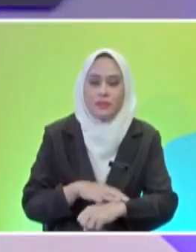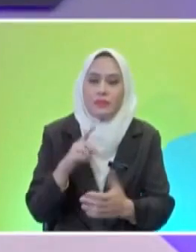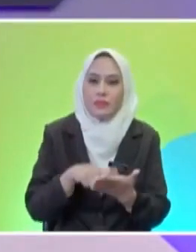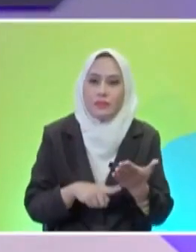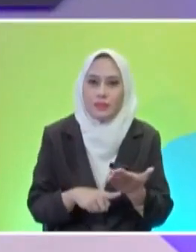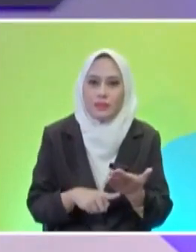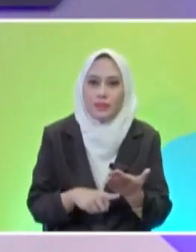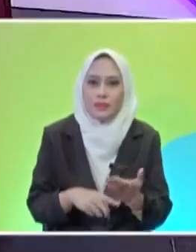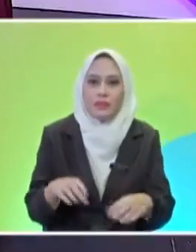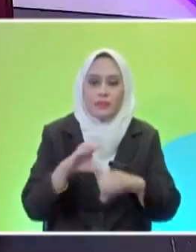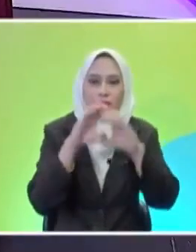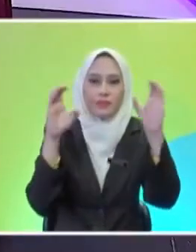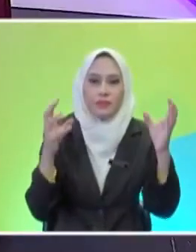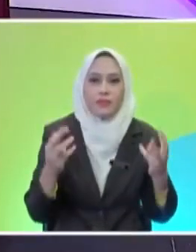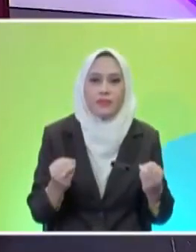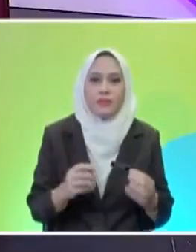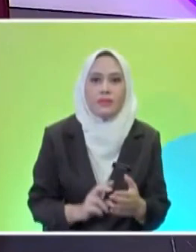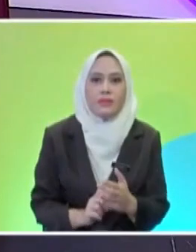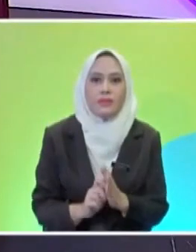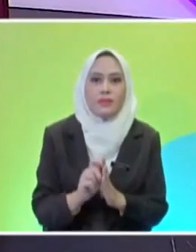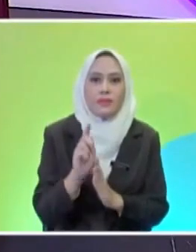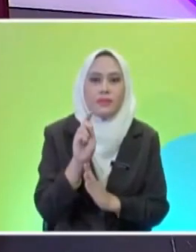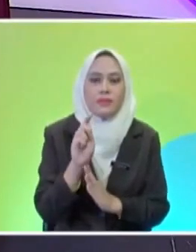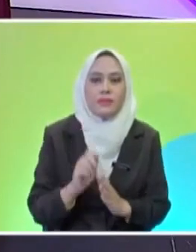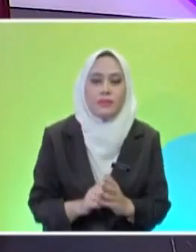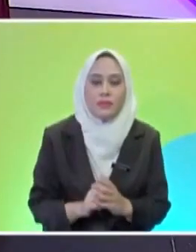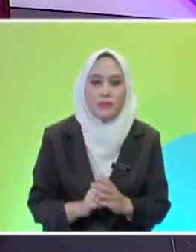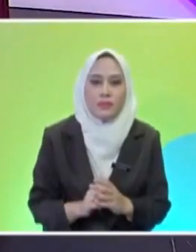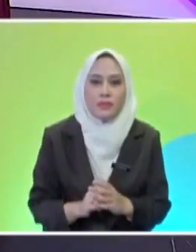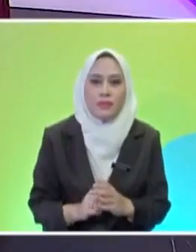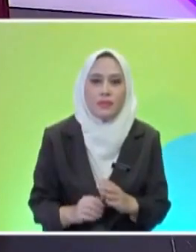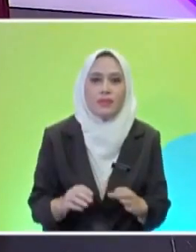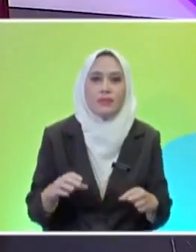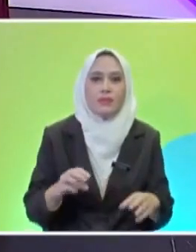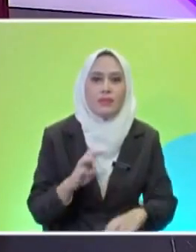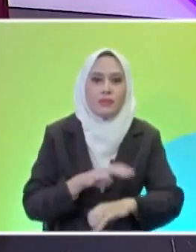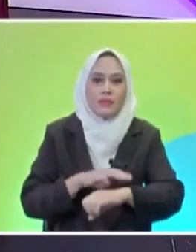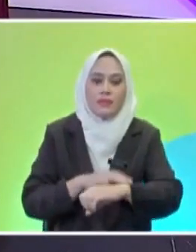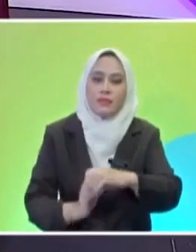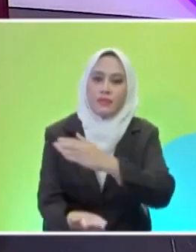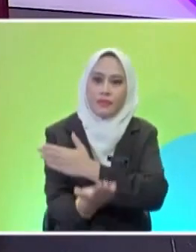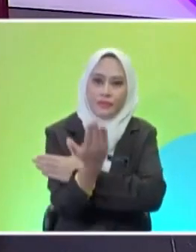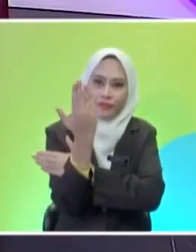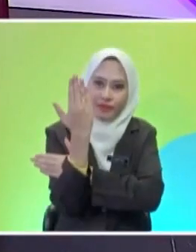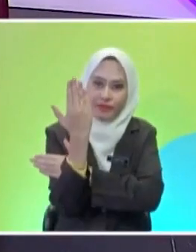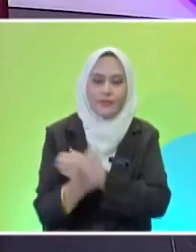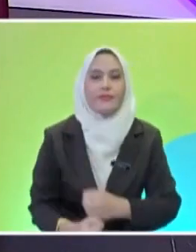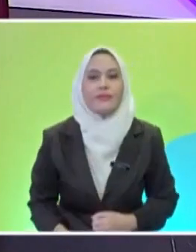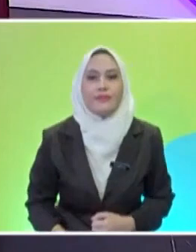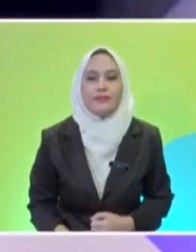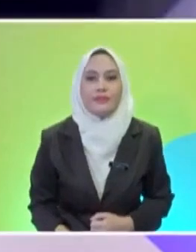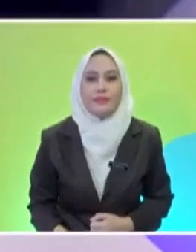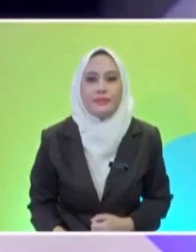Matahari baru nak naik. Saya dah bangun tidur dah, cikgu. Waktu pagi. Waktu pagi. Kita ada waktu